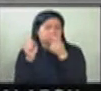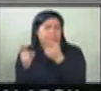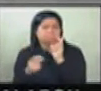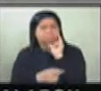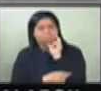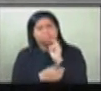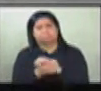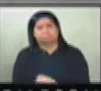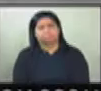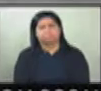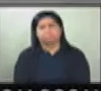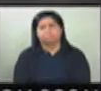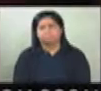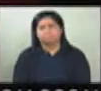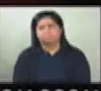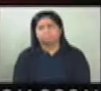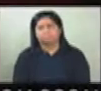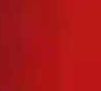natin.